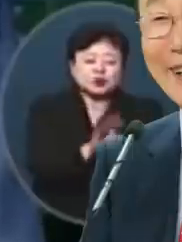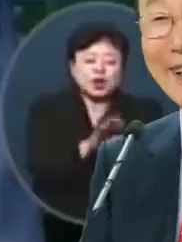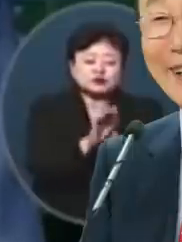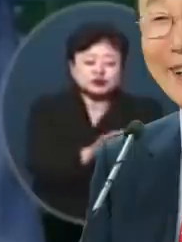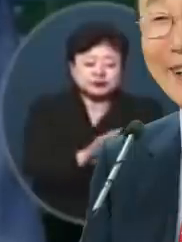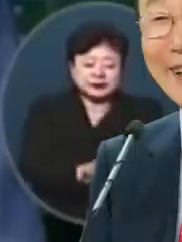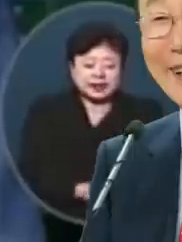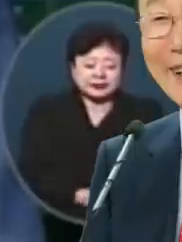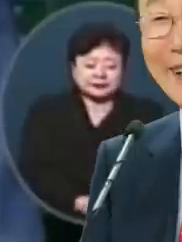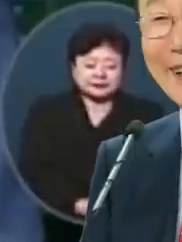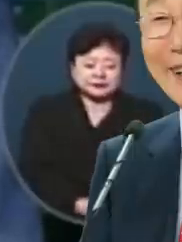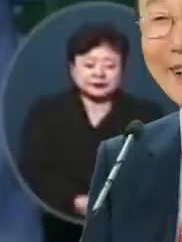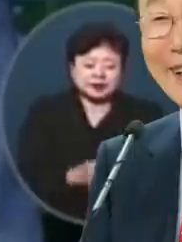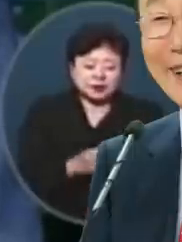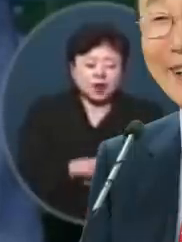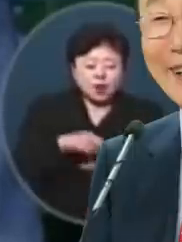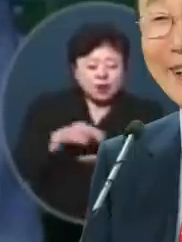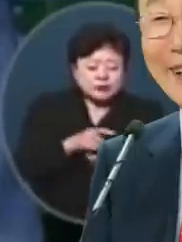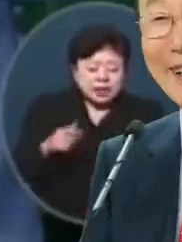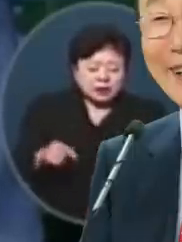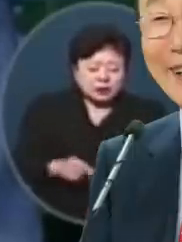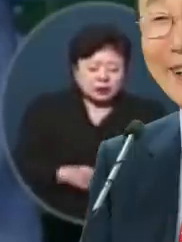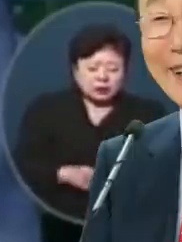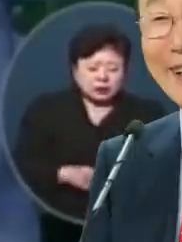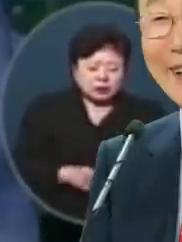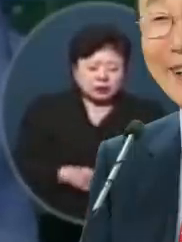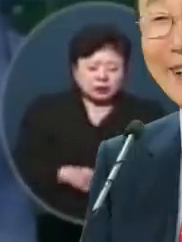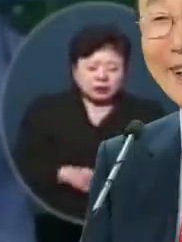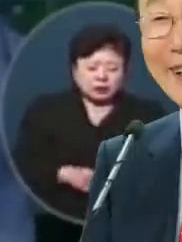것입니다. 그러므로 외롭지 않고 고독지 않습니다.